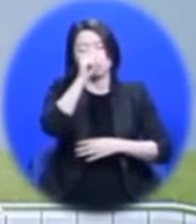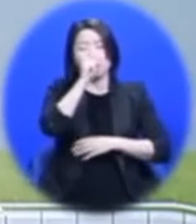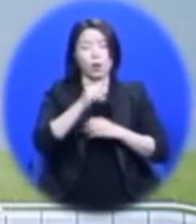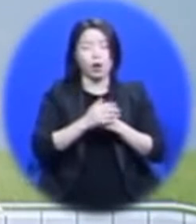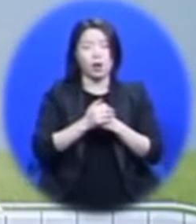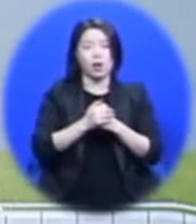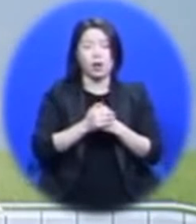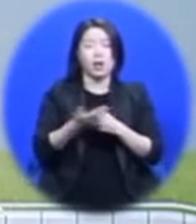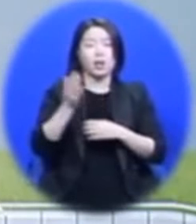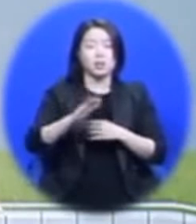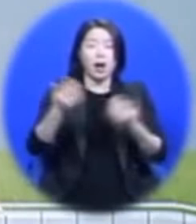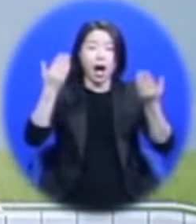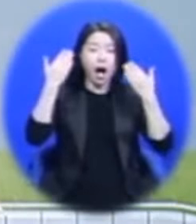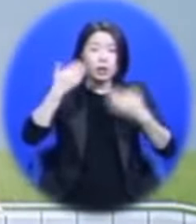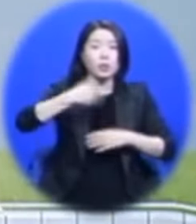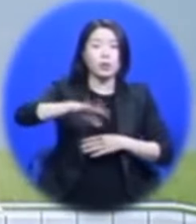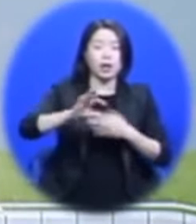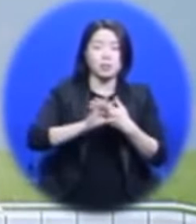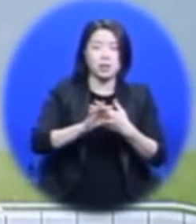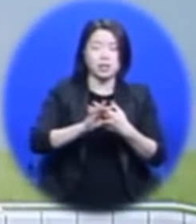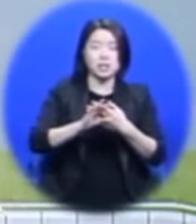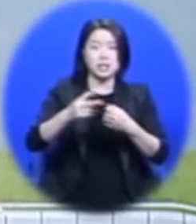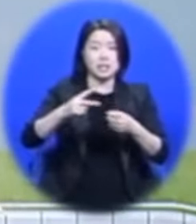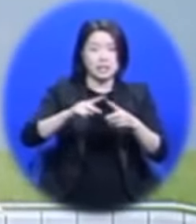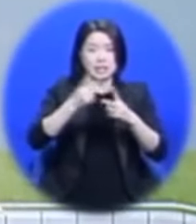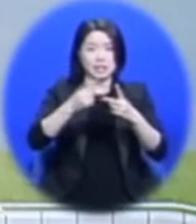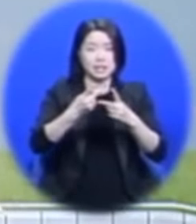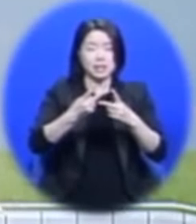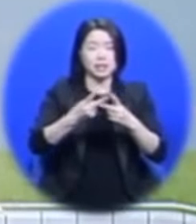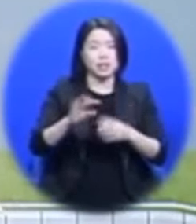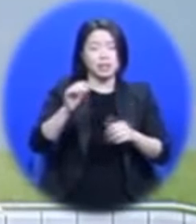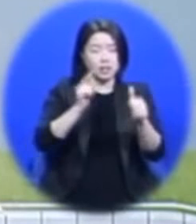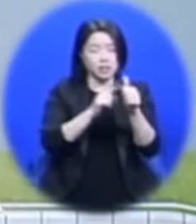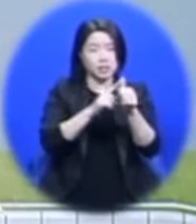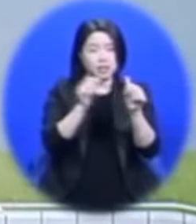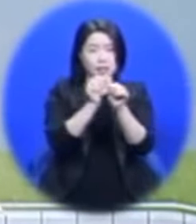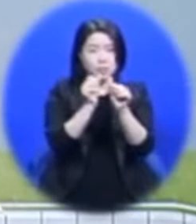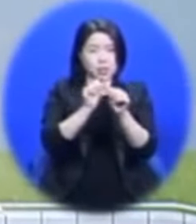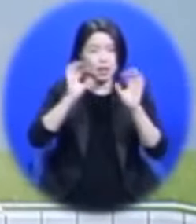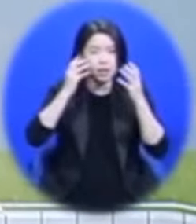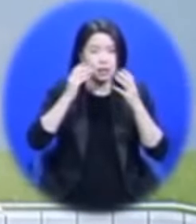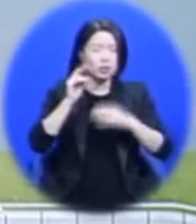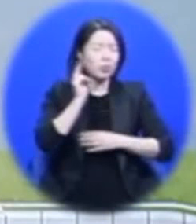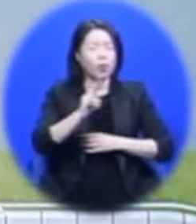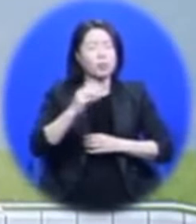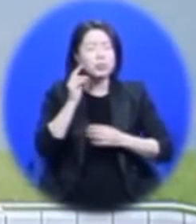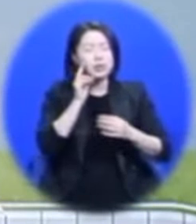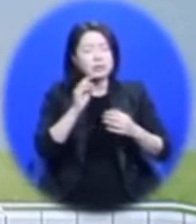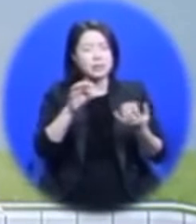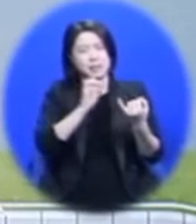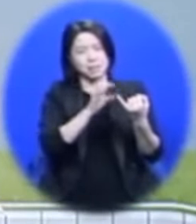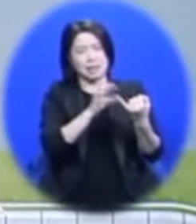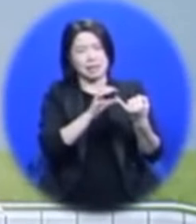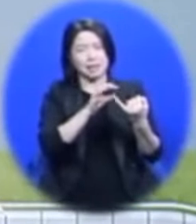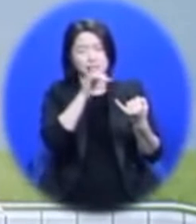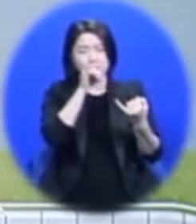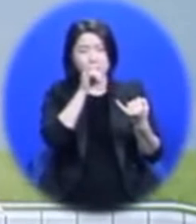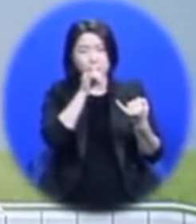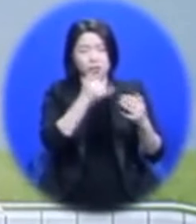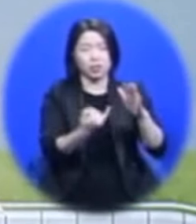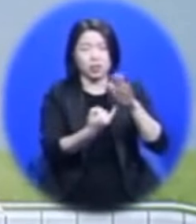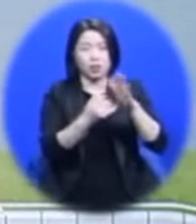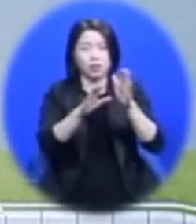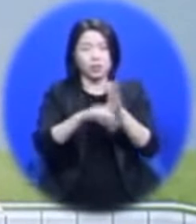그래서 학교만 가면 하여튼 이 2학년 게리슨 존스라고 하는 아이가 너무너무 괴롭히는 겁니다. 그러나 어릴 때부터